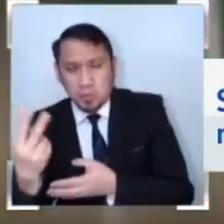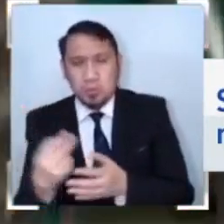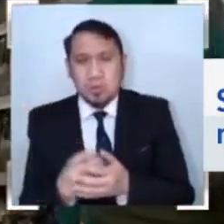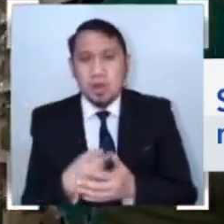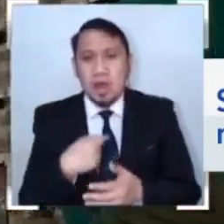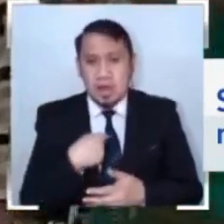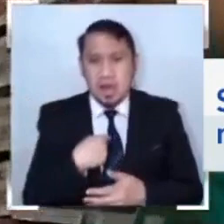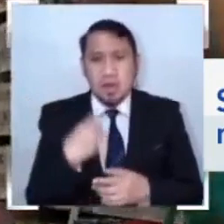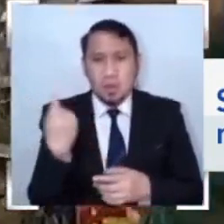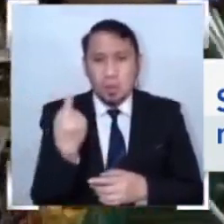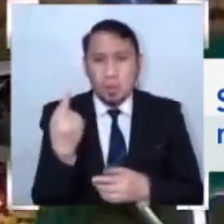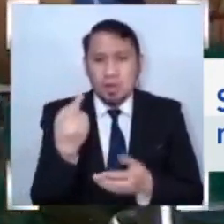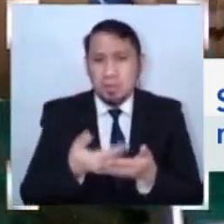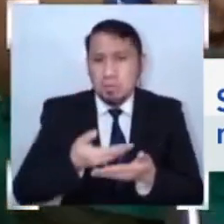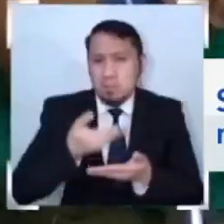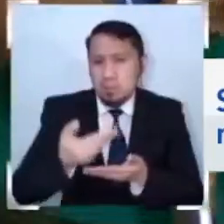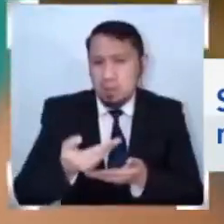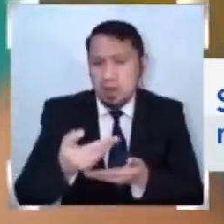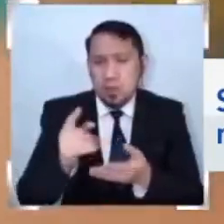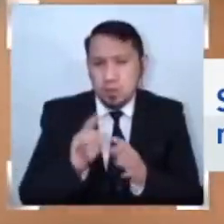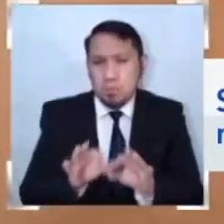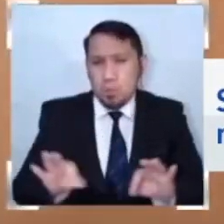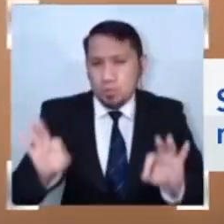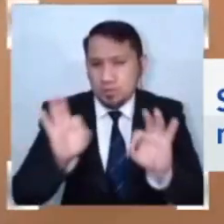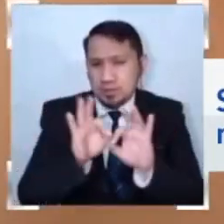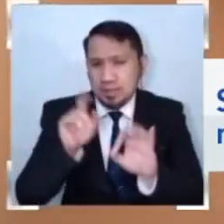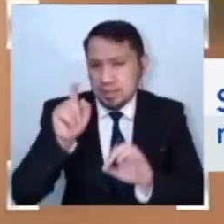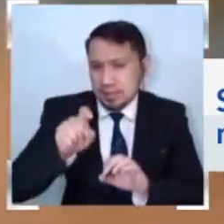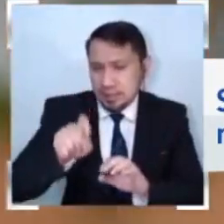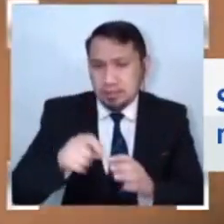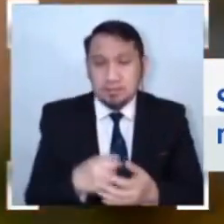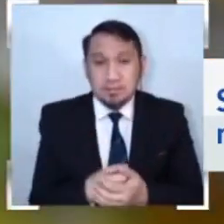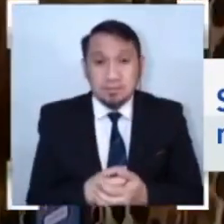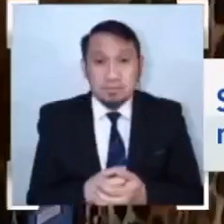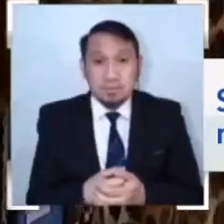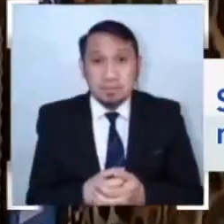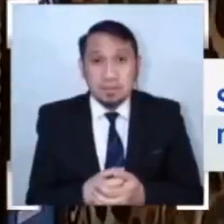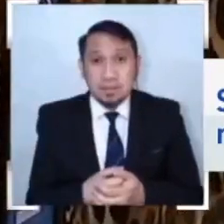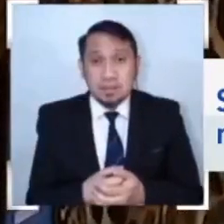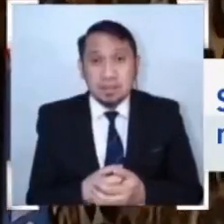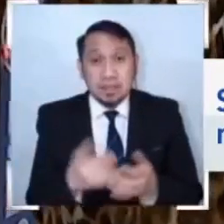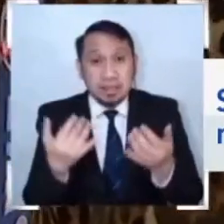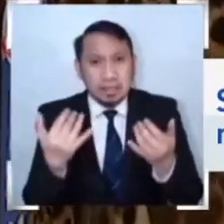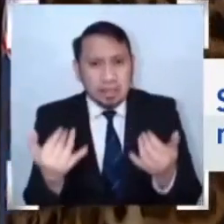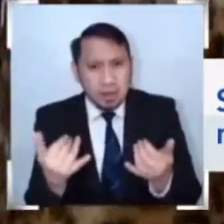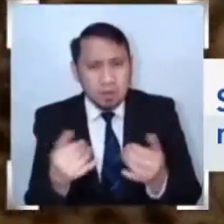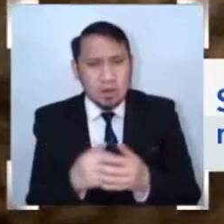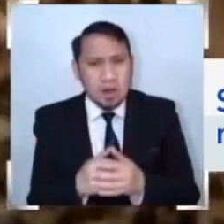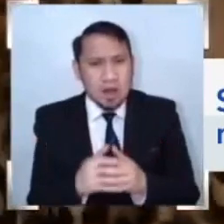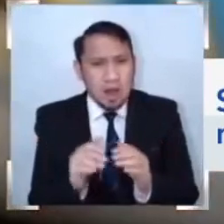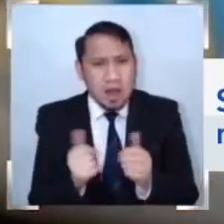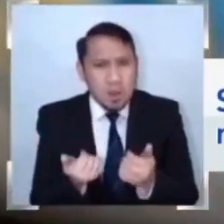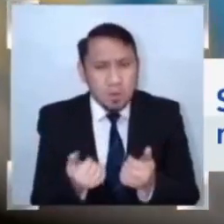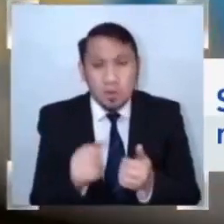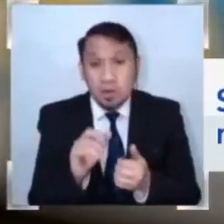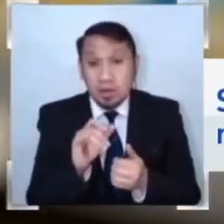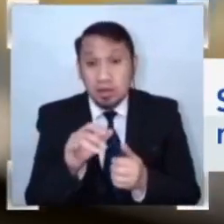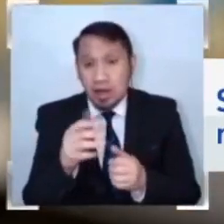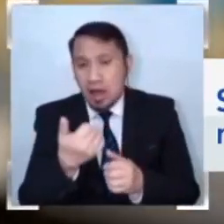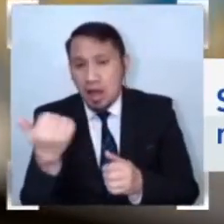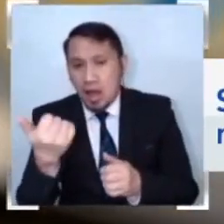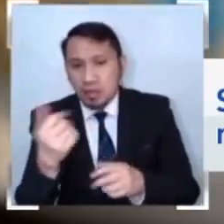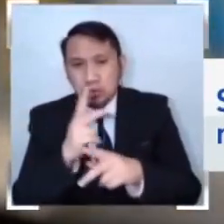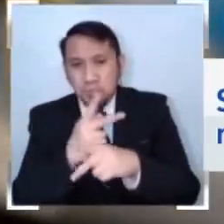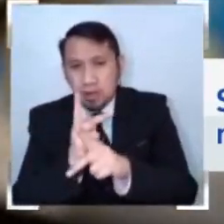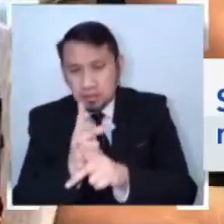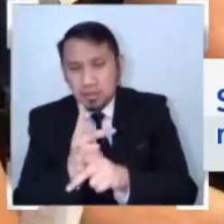kailangan. Pero ano pa kaya ang matitira sa mga consumer ngayong may mga nakabinbin pang hirit na taas presyo sa ilang produktong nasa SRP guide